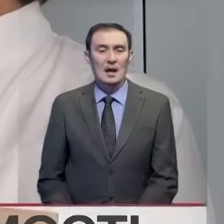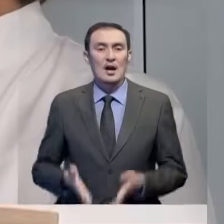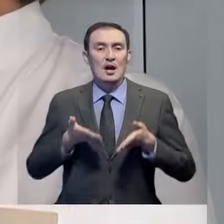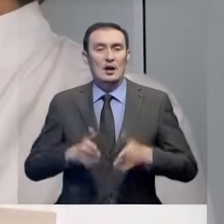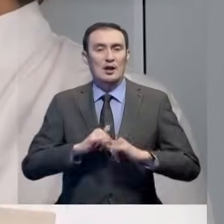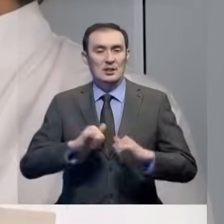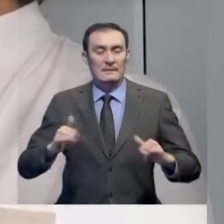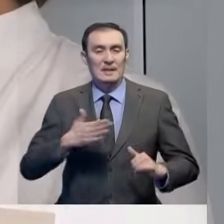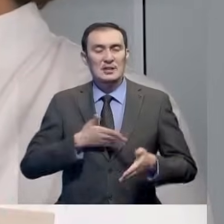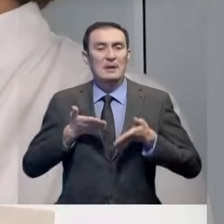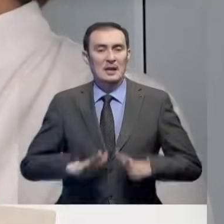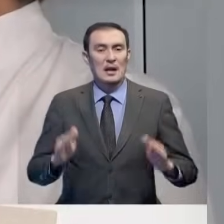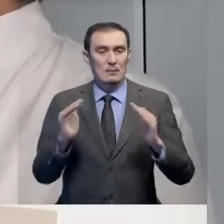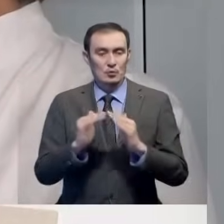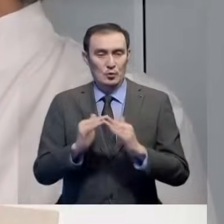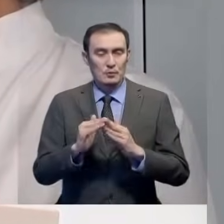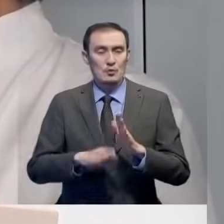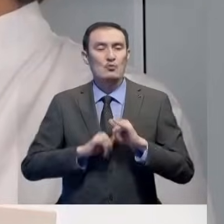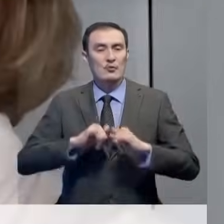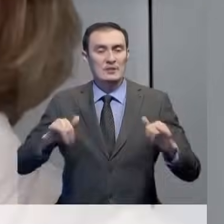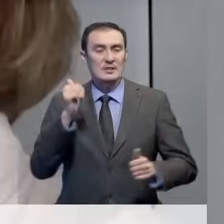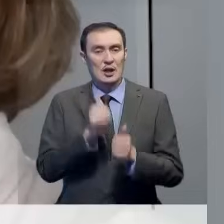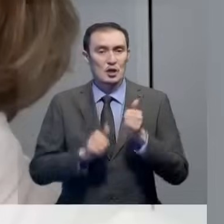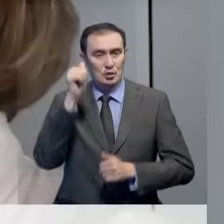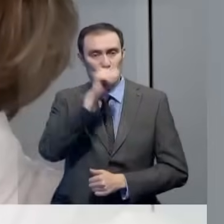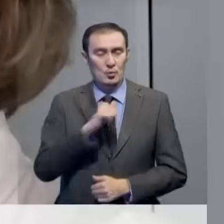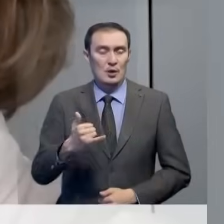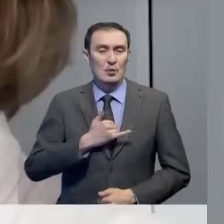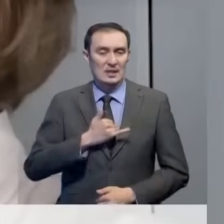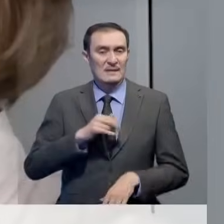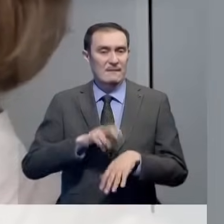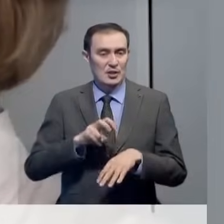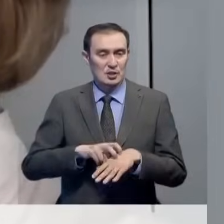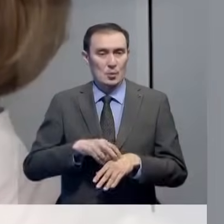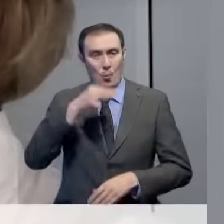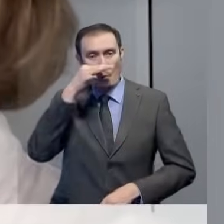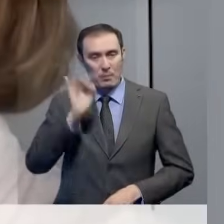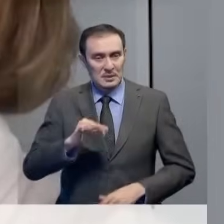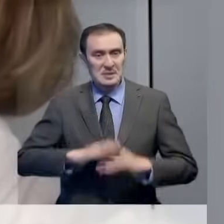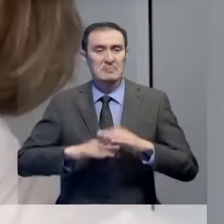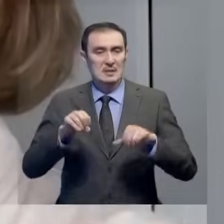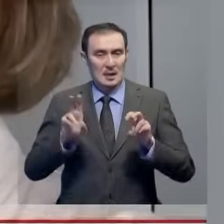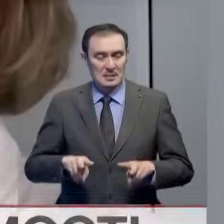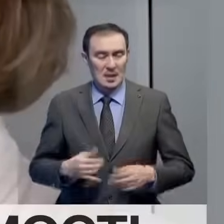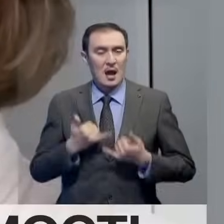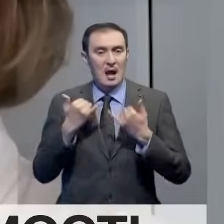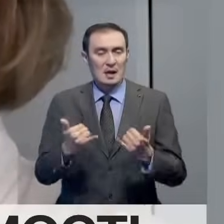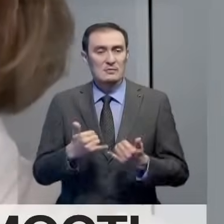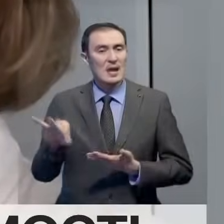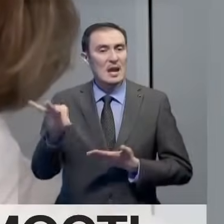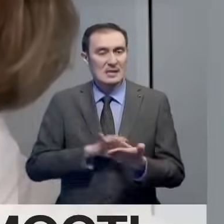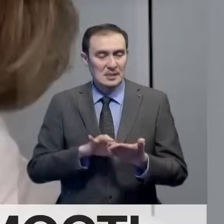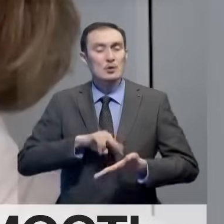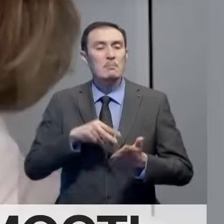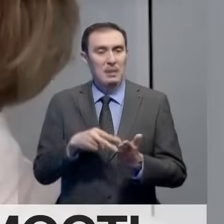Рождаемость в нашем родильном доме растет ежегодно. Наши врачи, они квалифицированные, оказывают экстренную